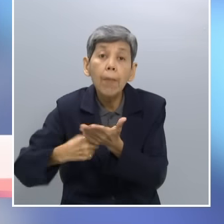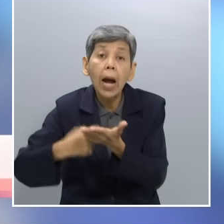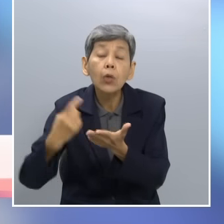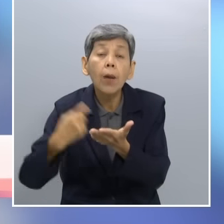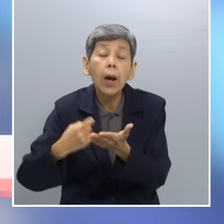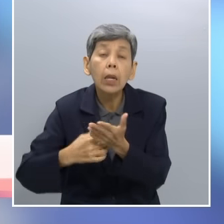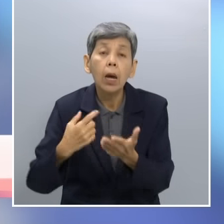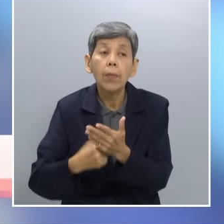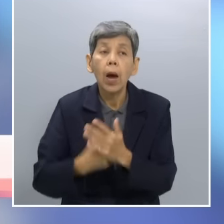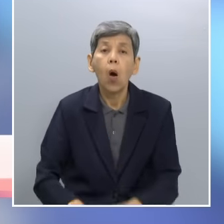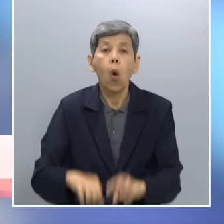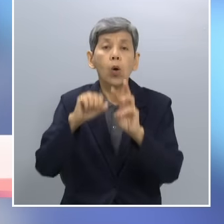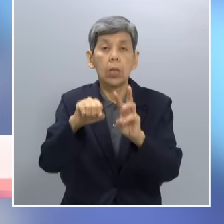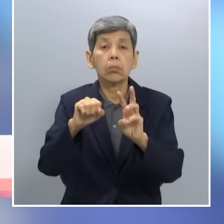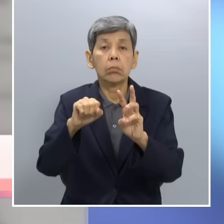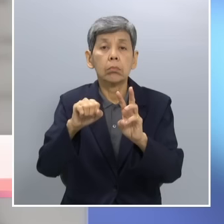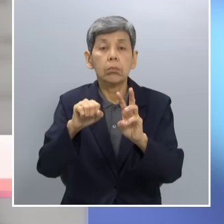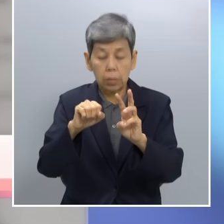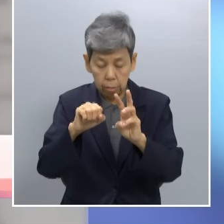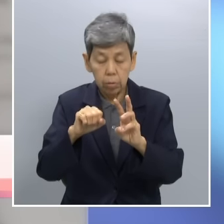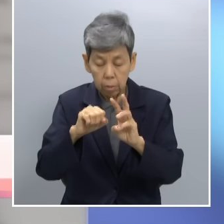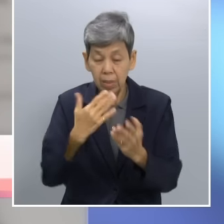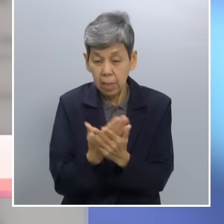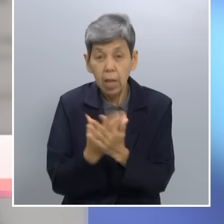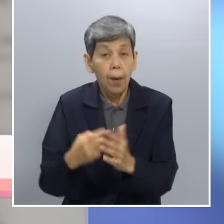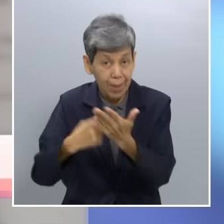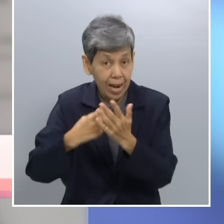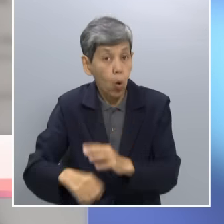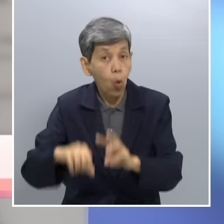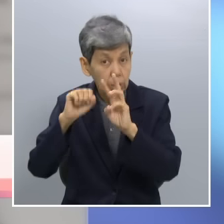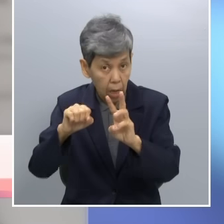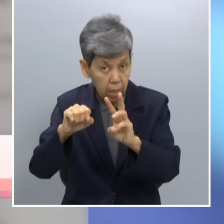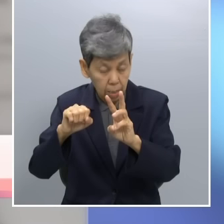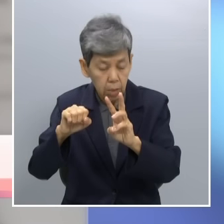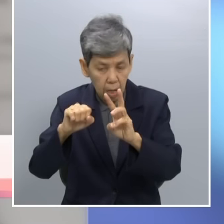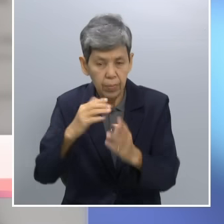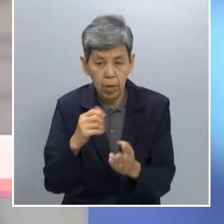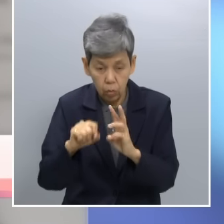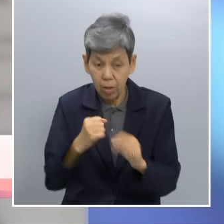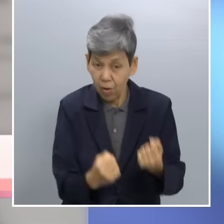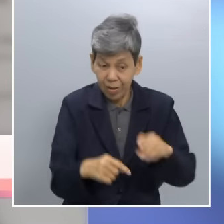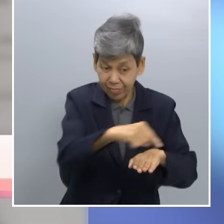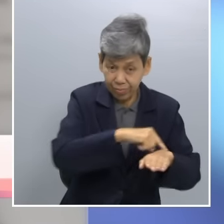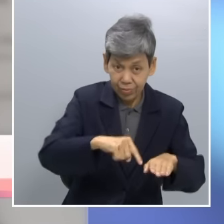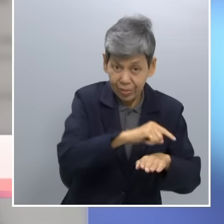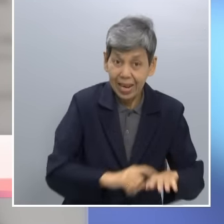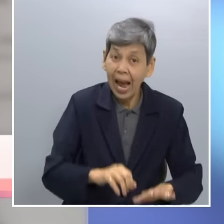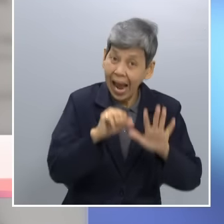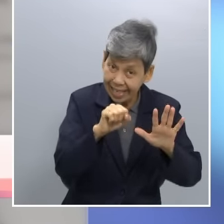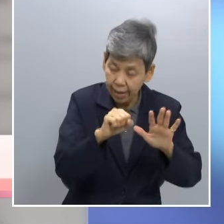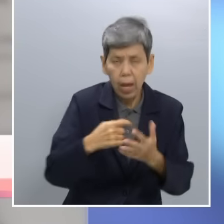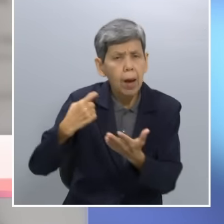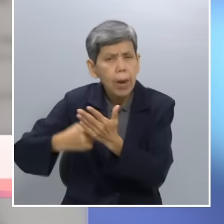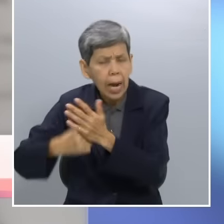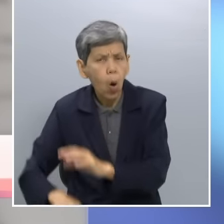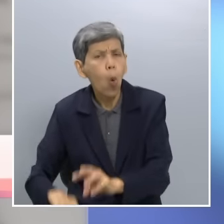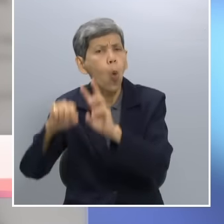เท่าไหร่คะ60,000อื 6,000เนี่ยทุนประกันเนี่ยมากกว่าตัวรถอีกนะค่ะตัวรถ 500,000นิด